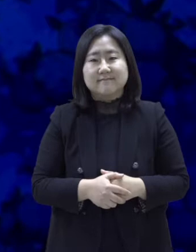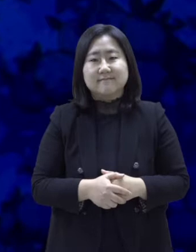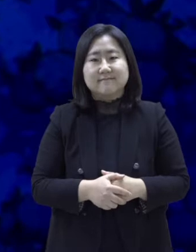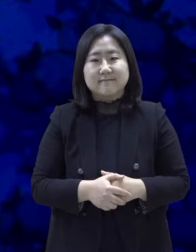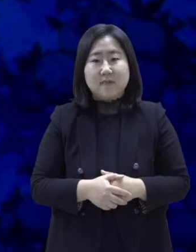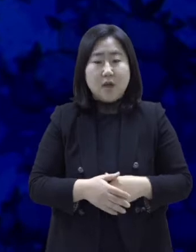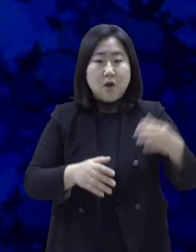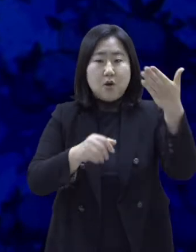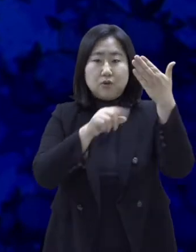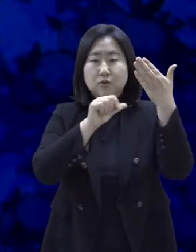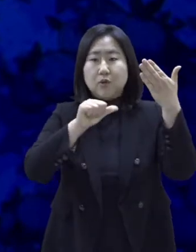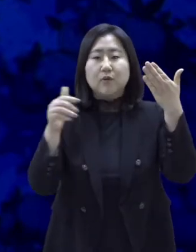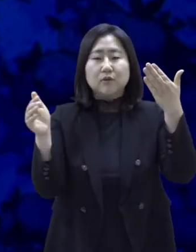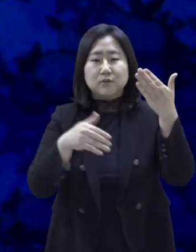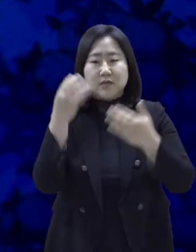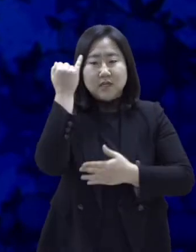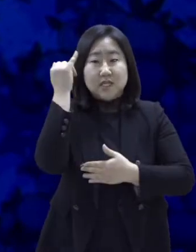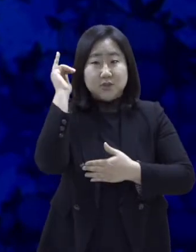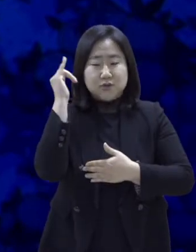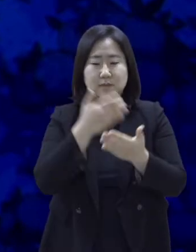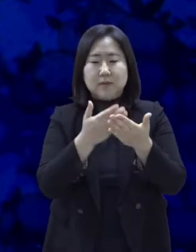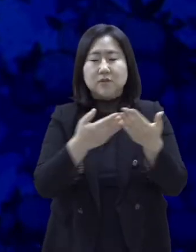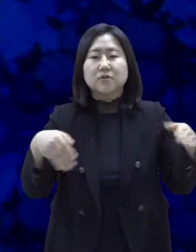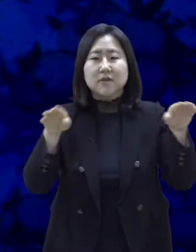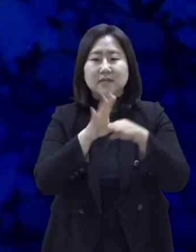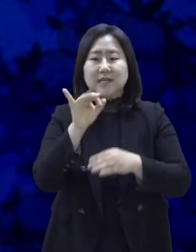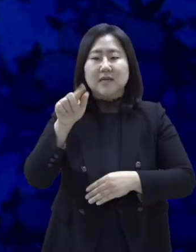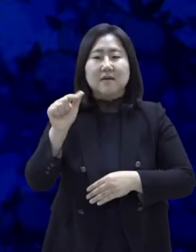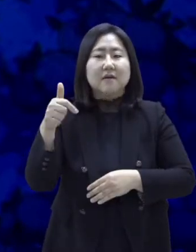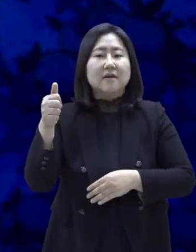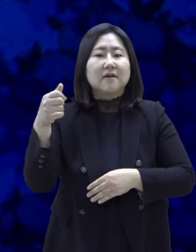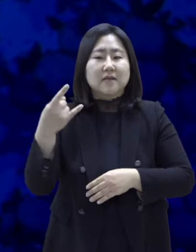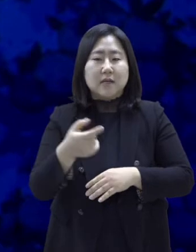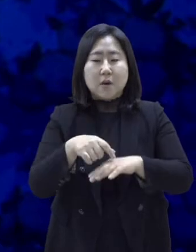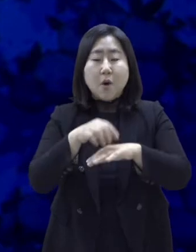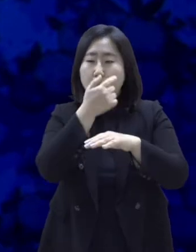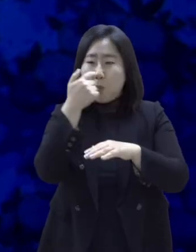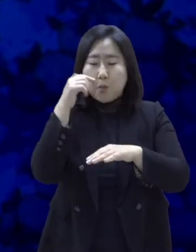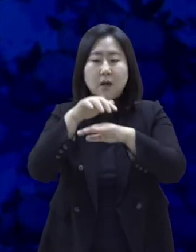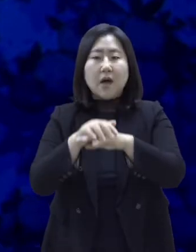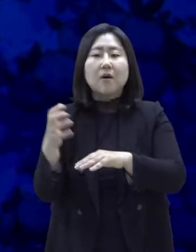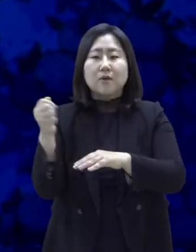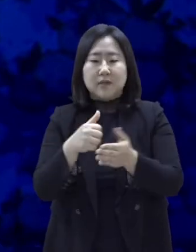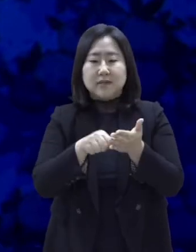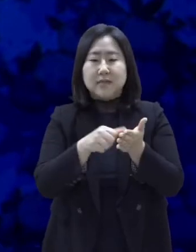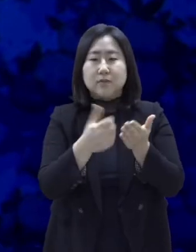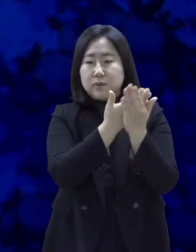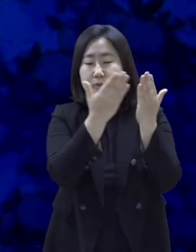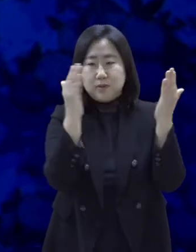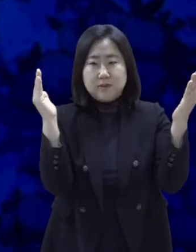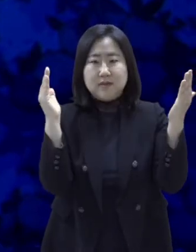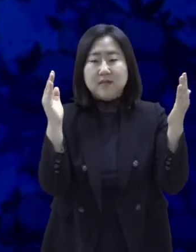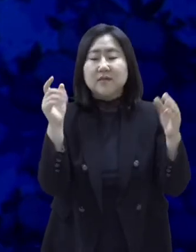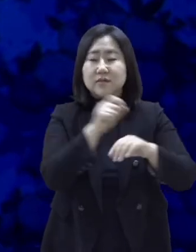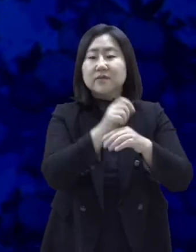지난 9월 5일부터 서귀포시 이중섭 미술관에서는 이건희 컬렉션 이중섭 특별전, 70년 만에 서귀포